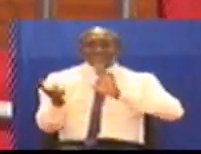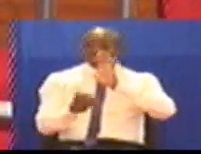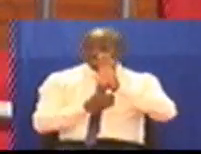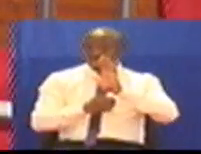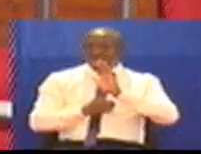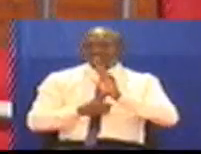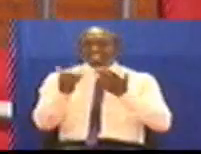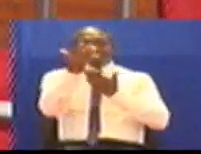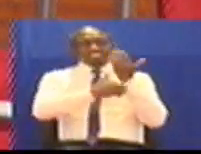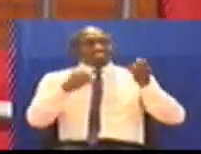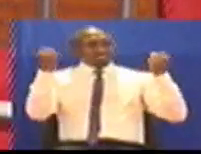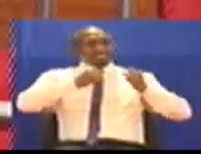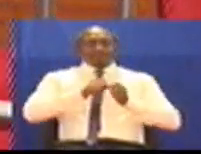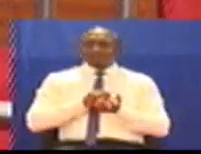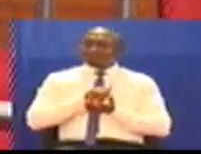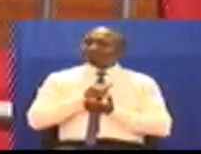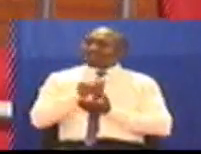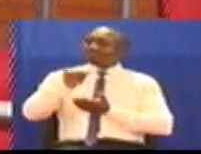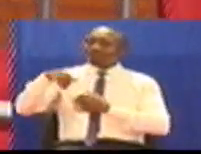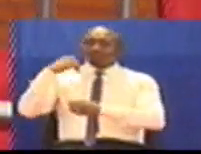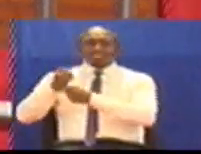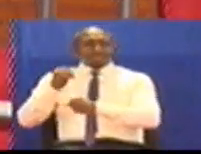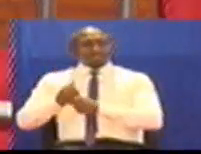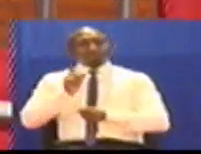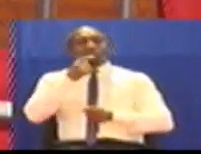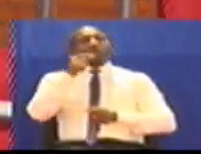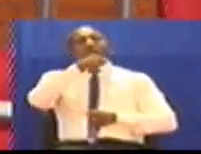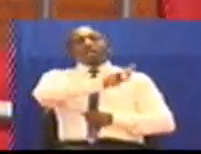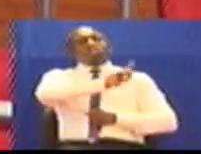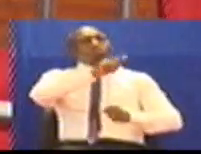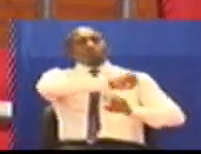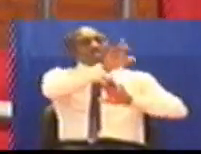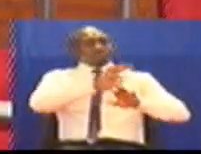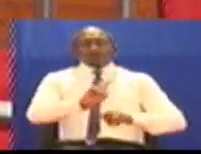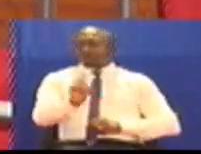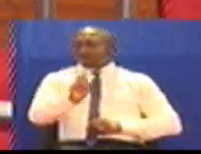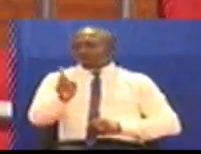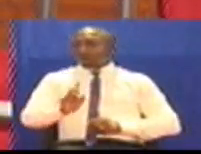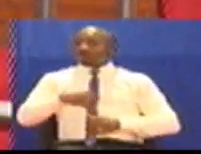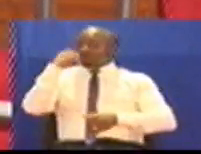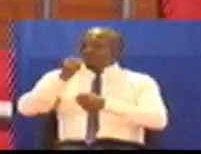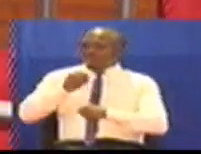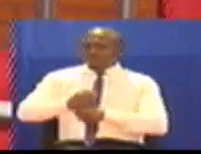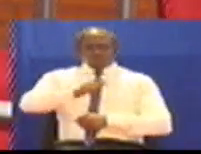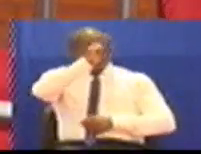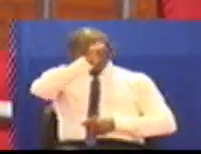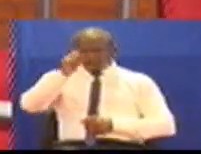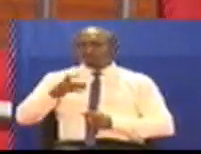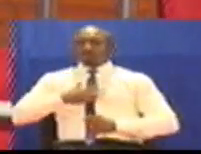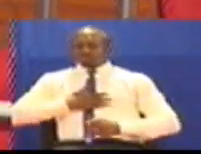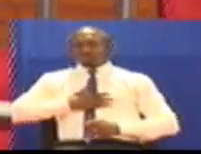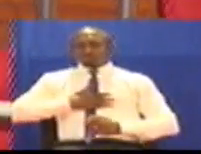kufanya kazi. Sasa mtu anaposema huku sio Zanzibar, hatuendi hivyo. Tufanye kazi na tuheshimiane. Naunga mkono hoja. Asante kwa